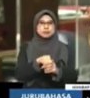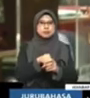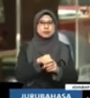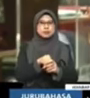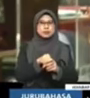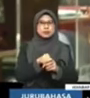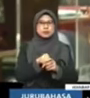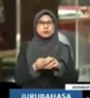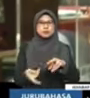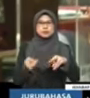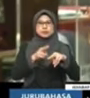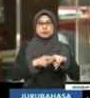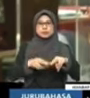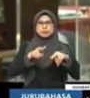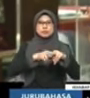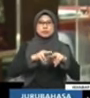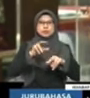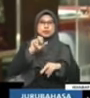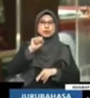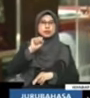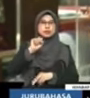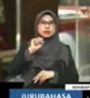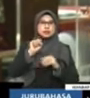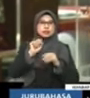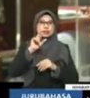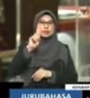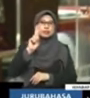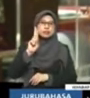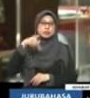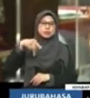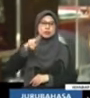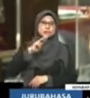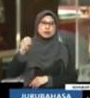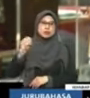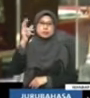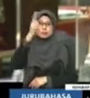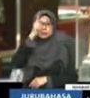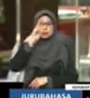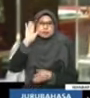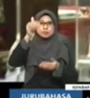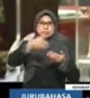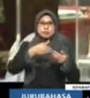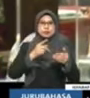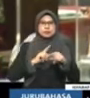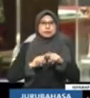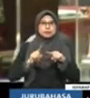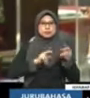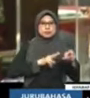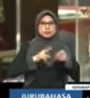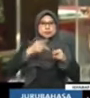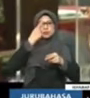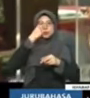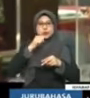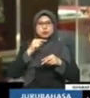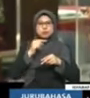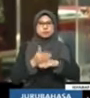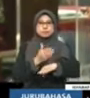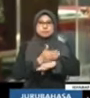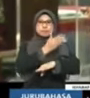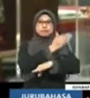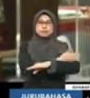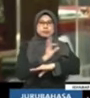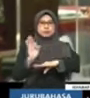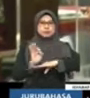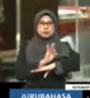dalam meningkatkan kewibawaan Suruhanjaya Pencegahan Rasuah Malaysia SPRM. Kerajaan memperkenalkan pelbagai inisiatif bagi menambah